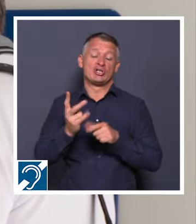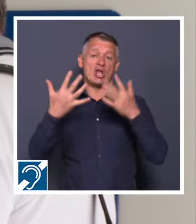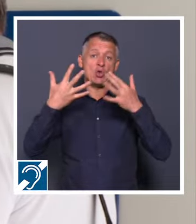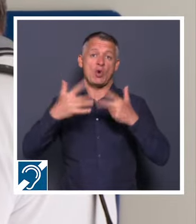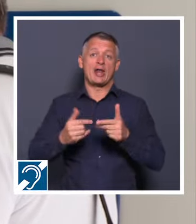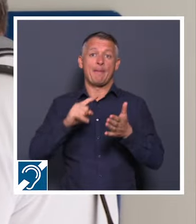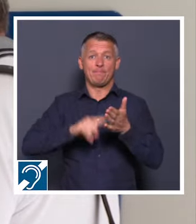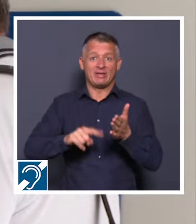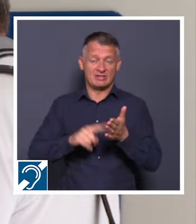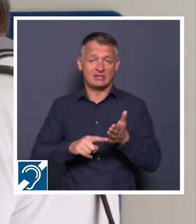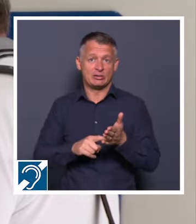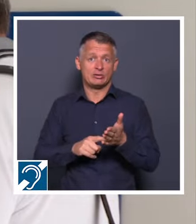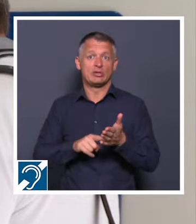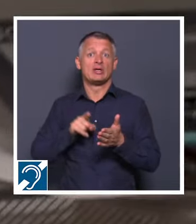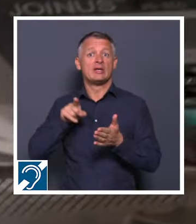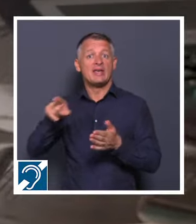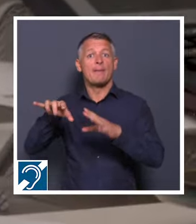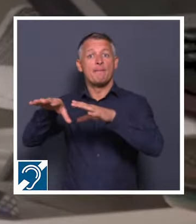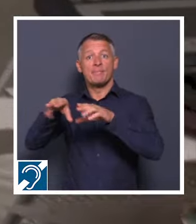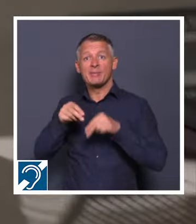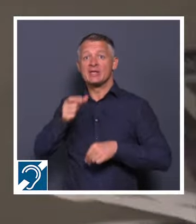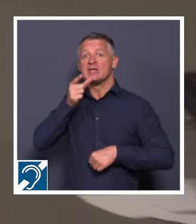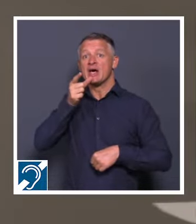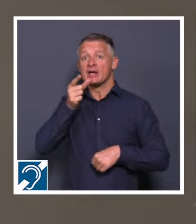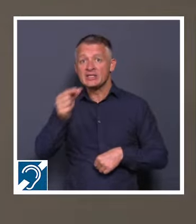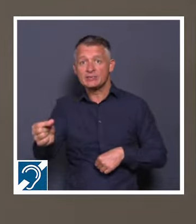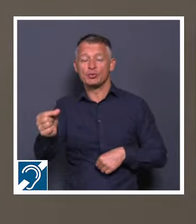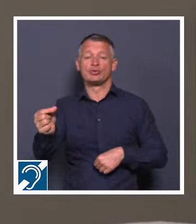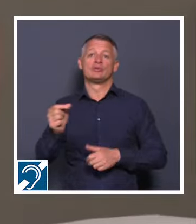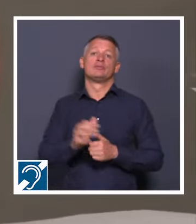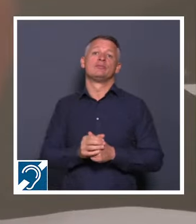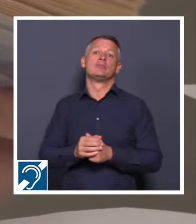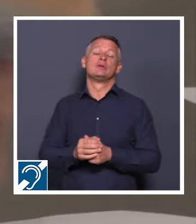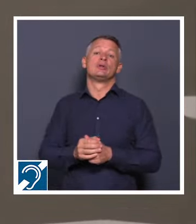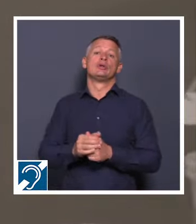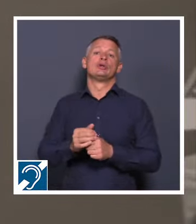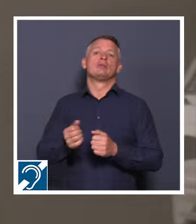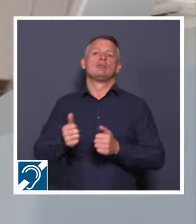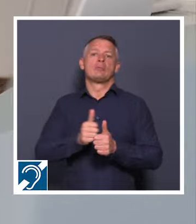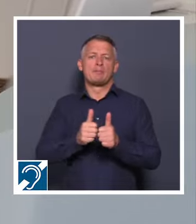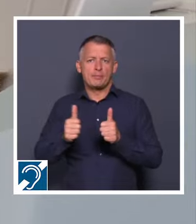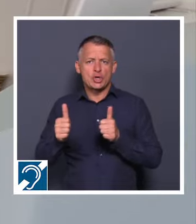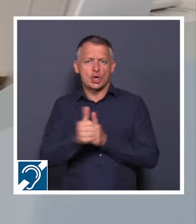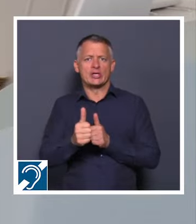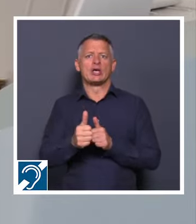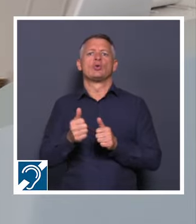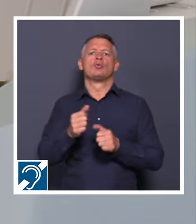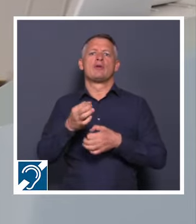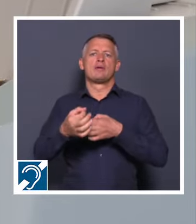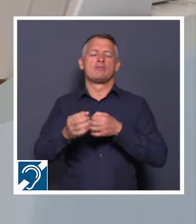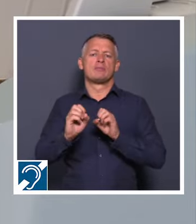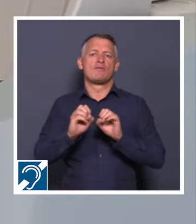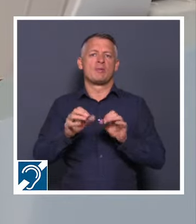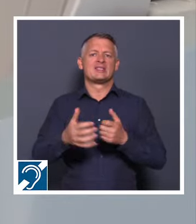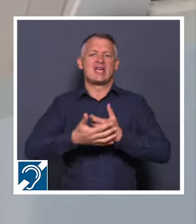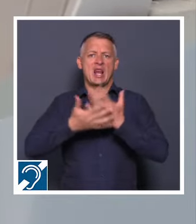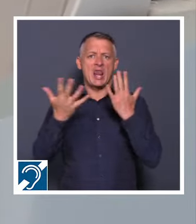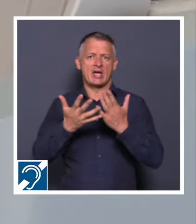recalcularea pensiei vor primi un răspuns prioritar, cu detalii clare privind rezolvarea situației. În